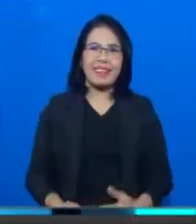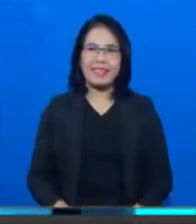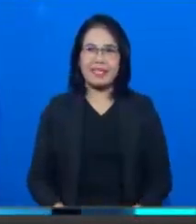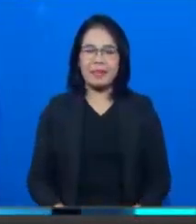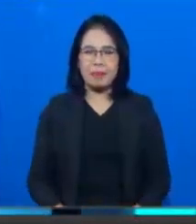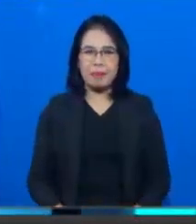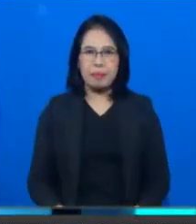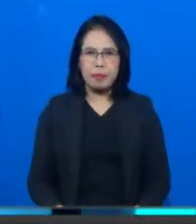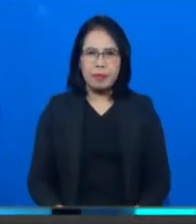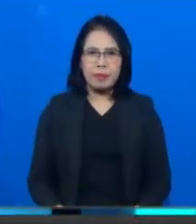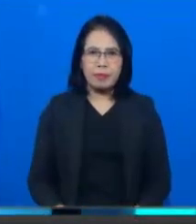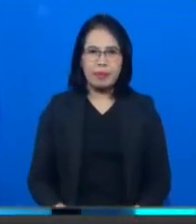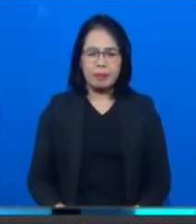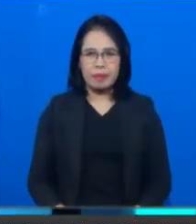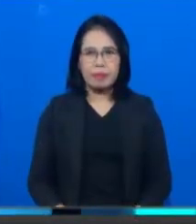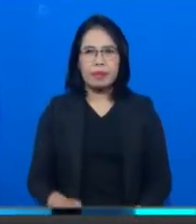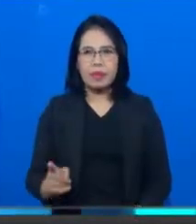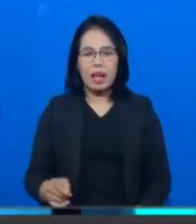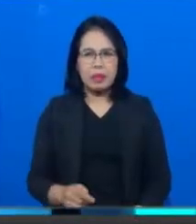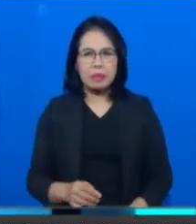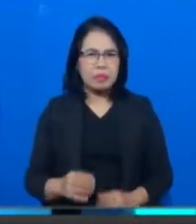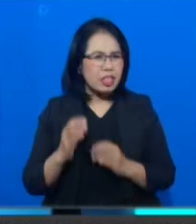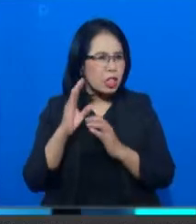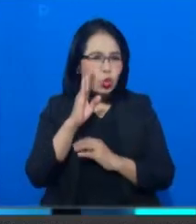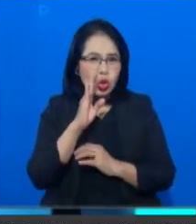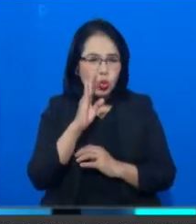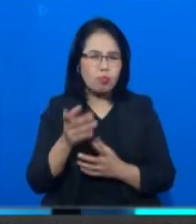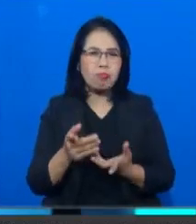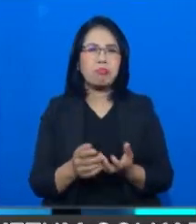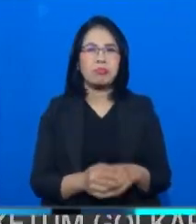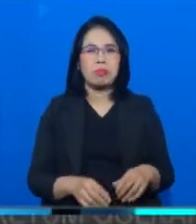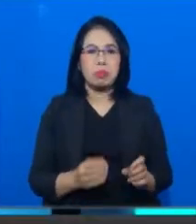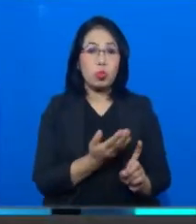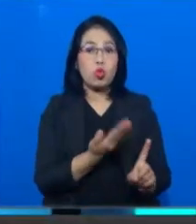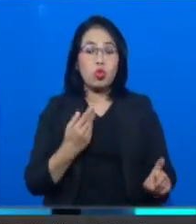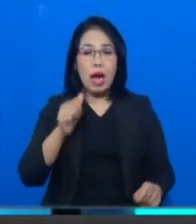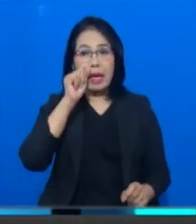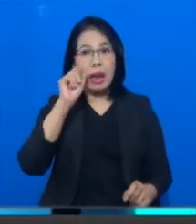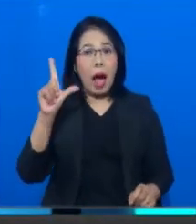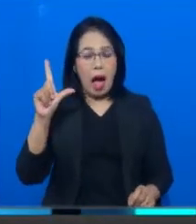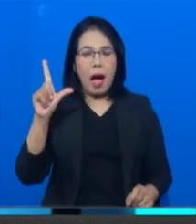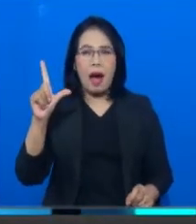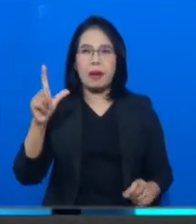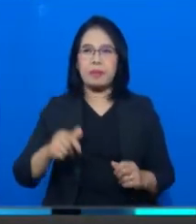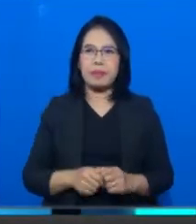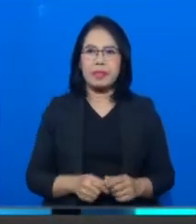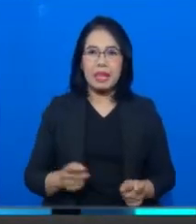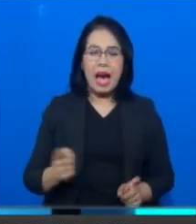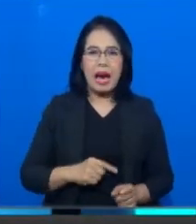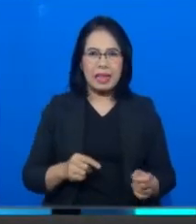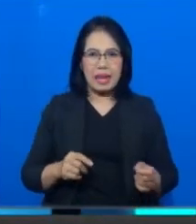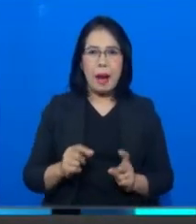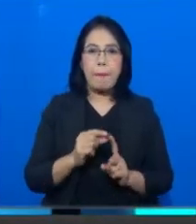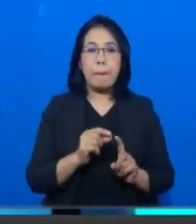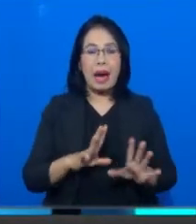Isu soal adanya kekuatan dari luar partai Golkar yang menyebabkan mundurnya Erlangga diamini pengamat politik Yunarto Wijaya. Yunarto